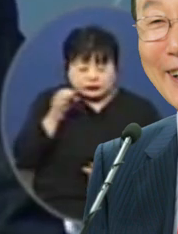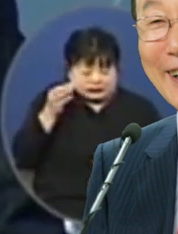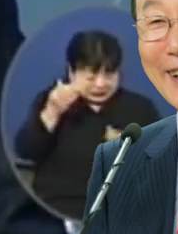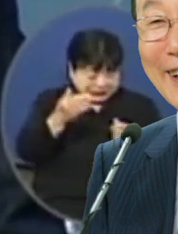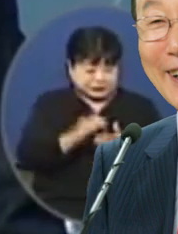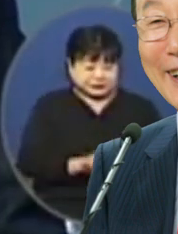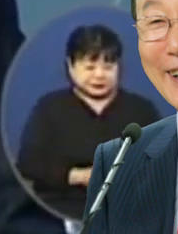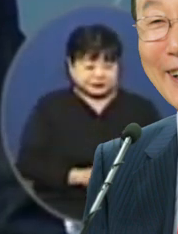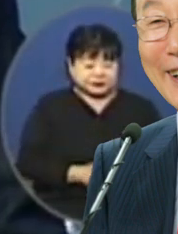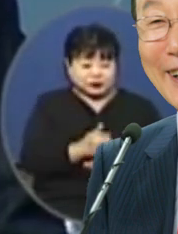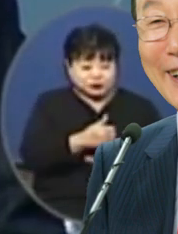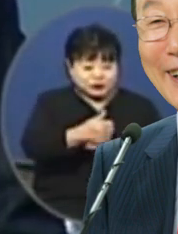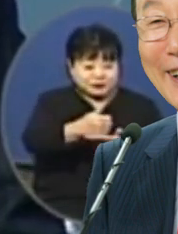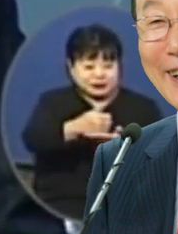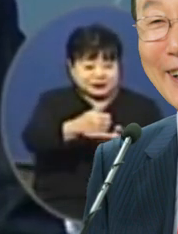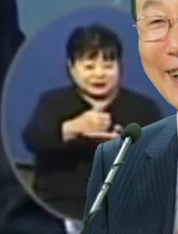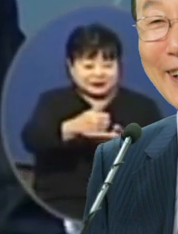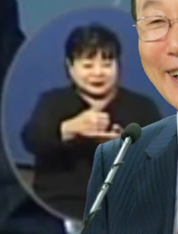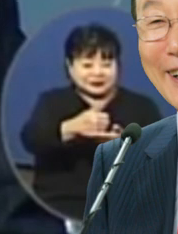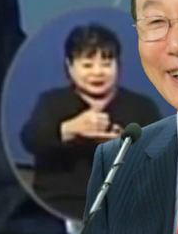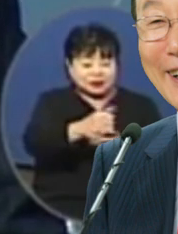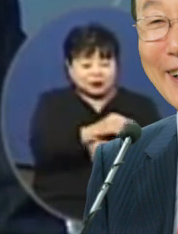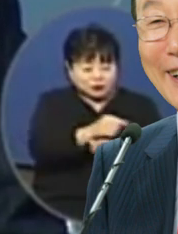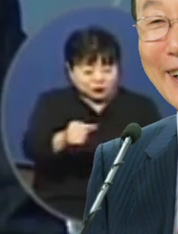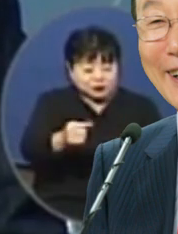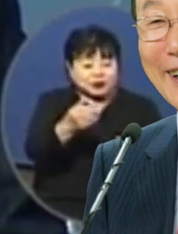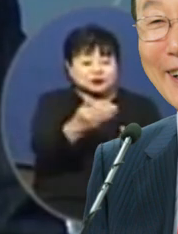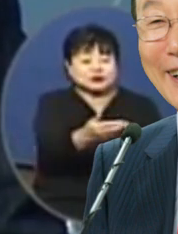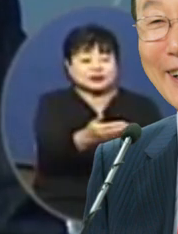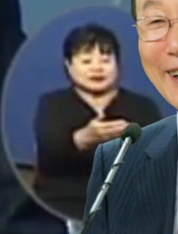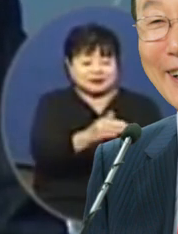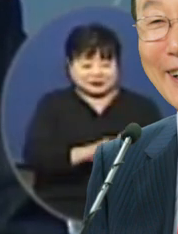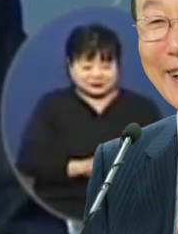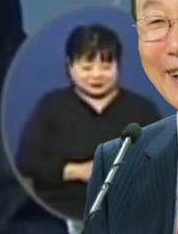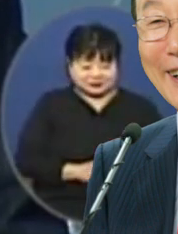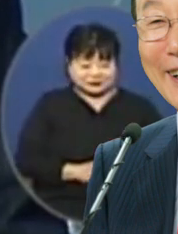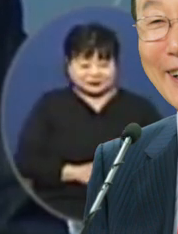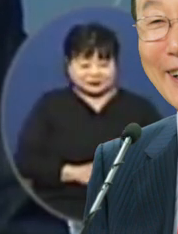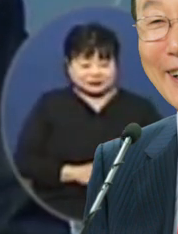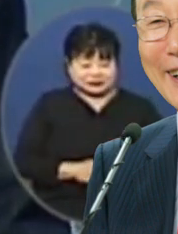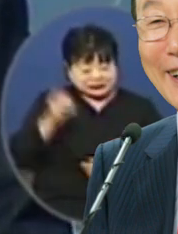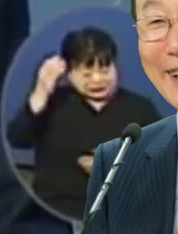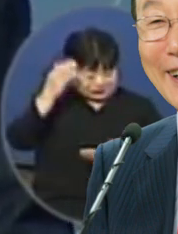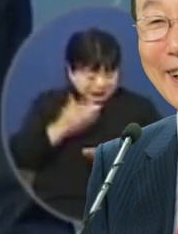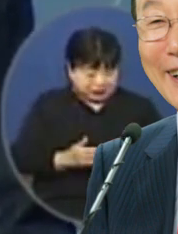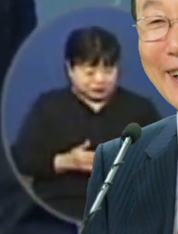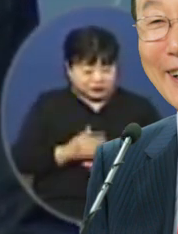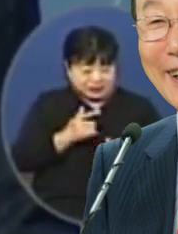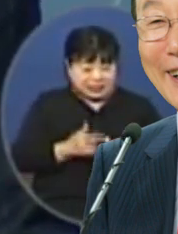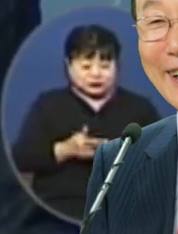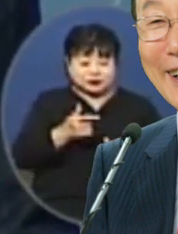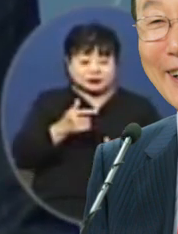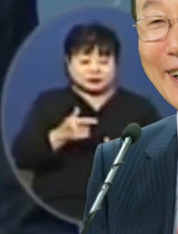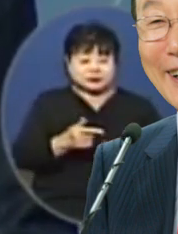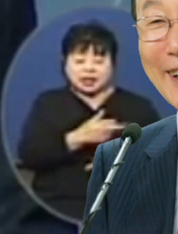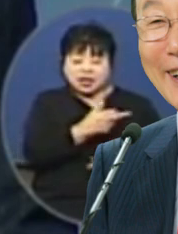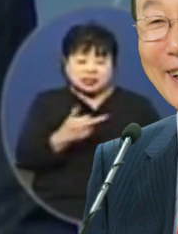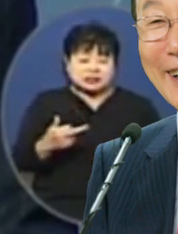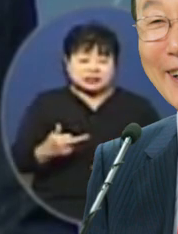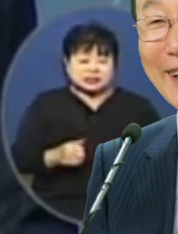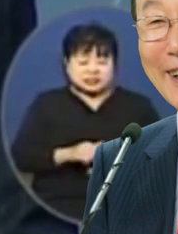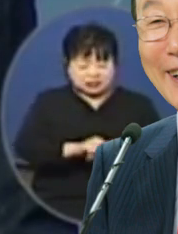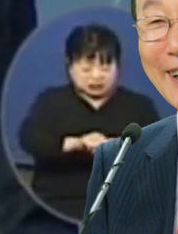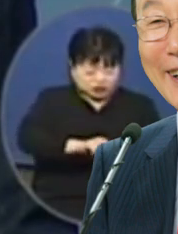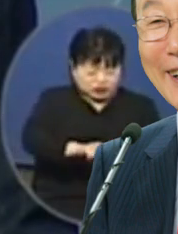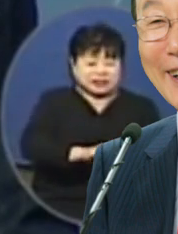시인하십시오. 주님이 용서를 해주신다는 것을 잊지 마십시오. 예수님은 큰 지우개와